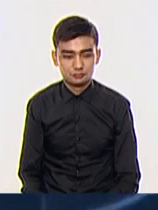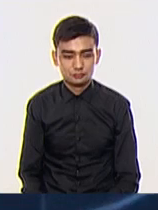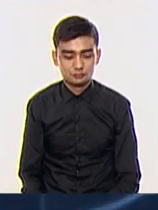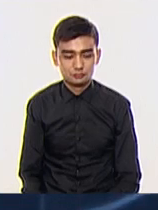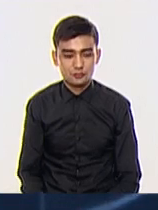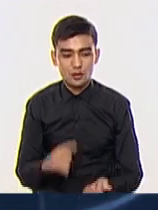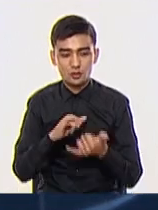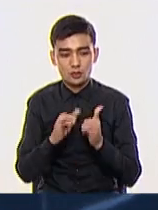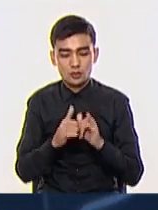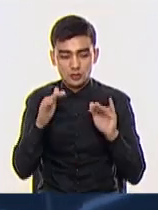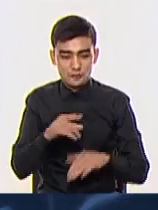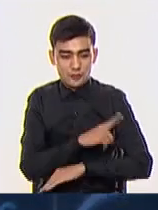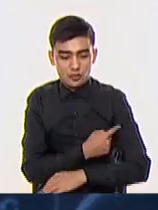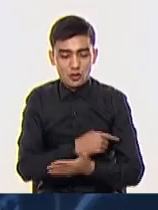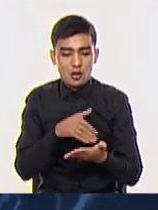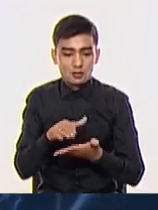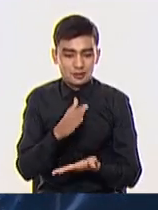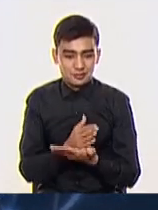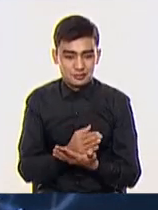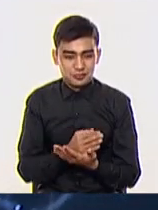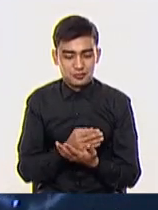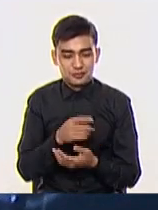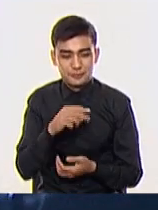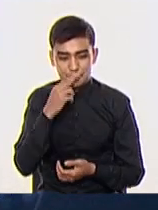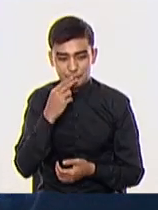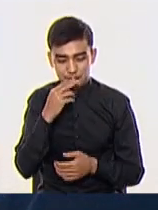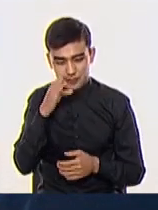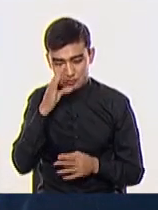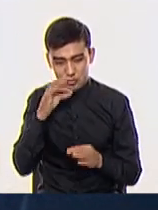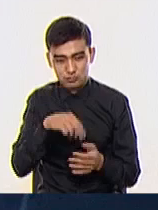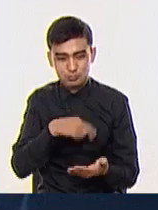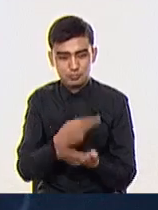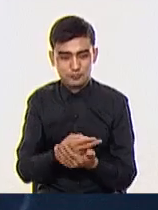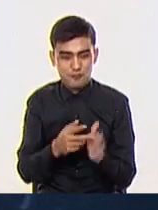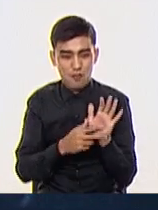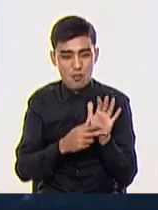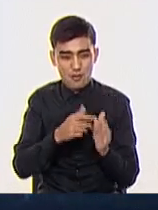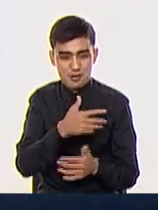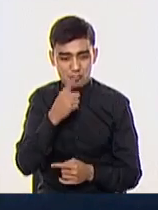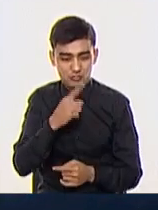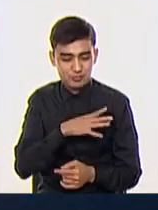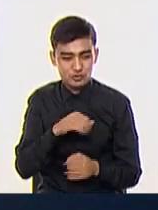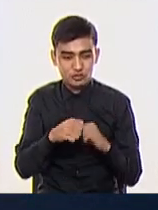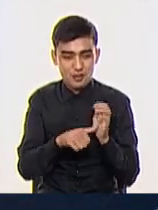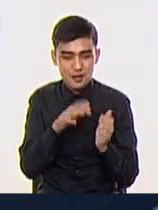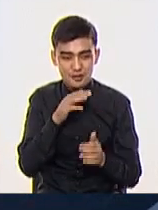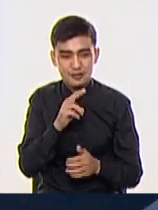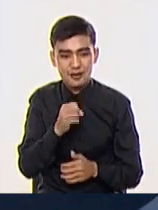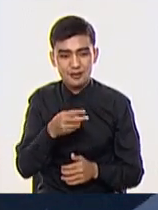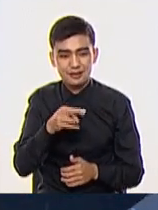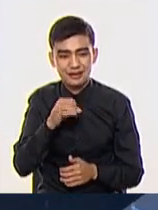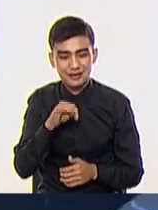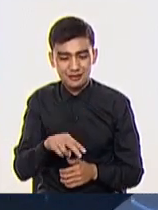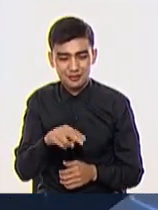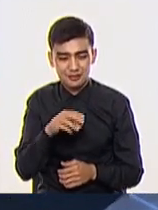а вот каменогорске врачи отказывают в реабилитации подростку упавшему с восьмого этажа у 16-летнего данила обухова